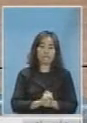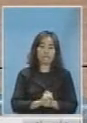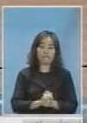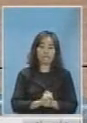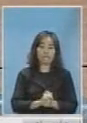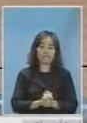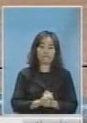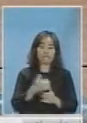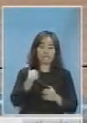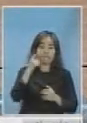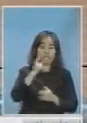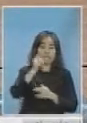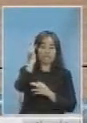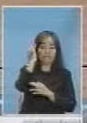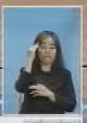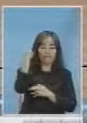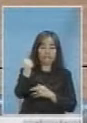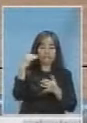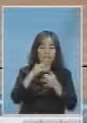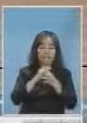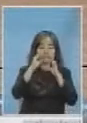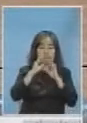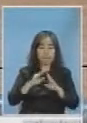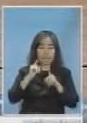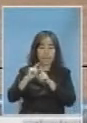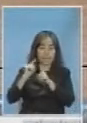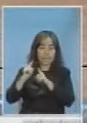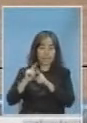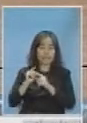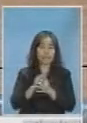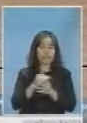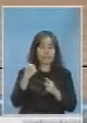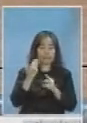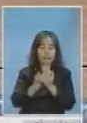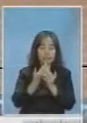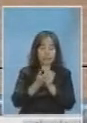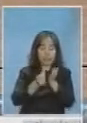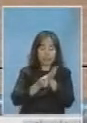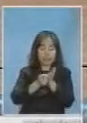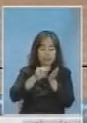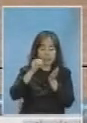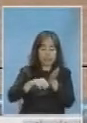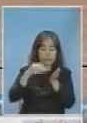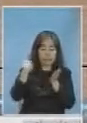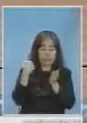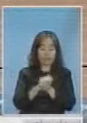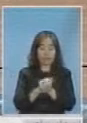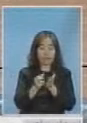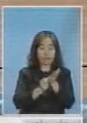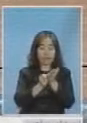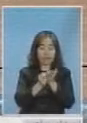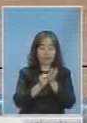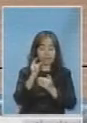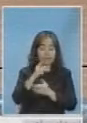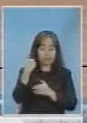อนุกรรมการที่มีบทบาทในการปรับลดงบประมาณก้อนใหญ่ทีเดียวนะ